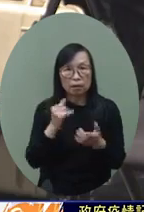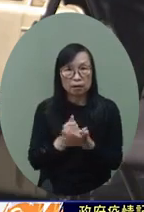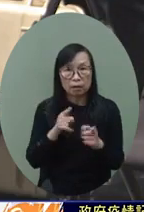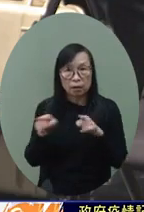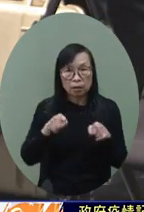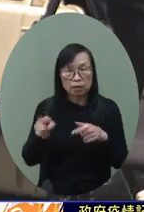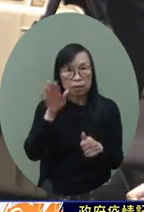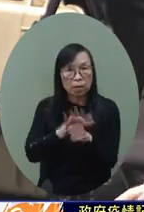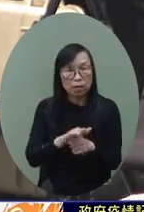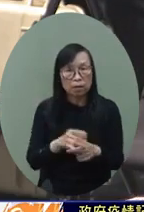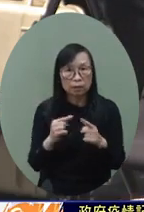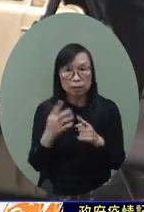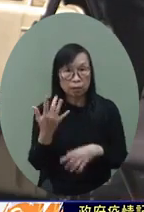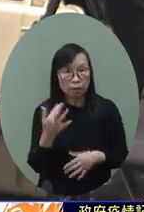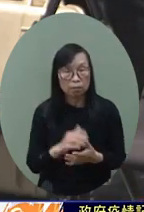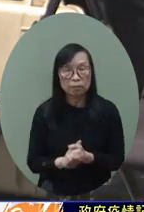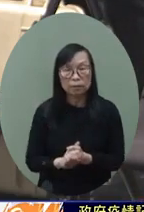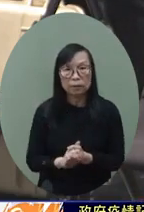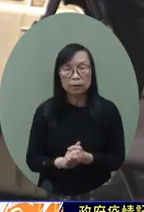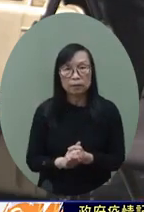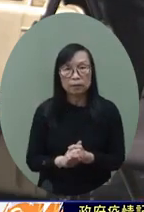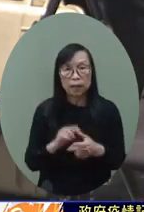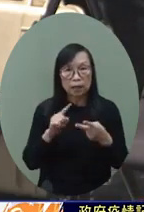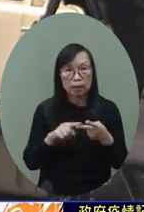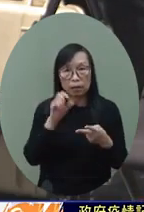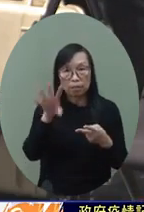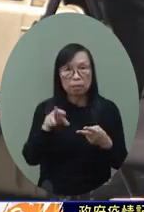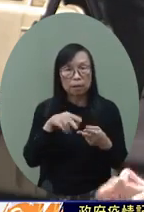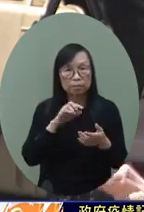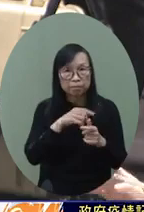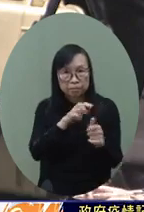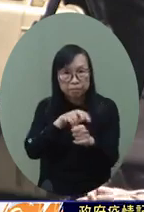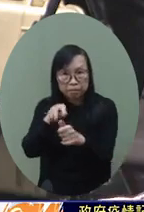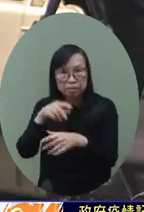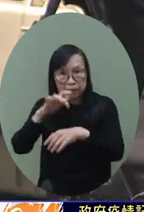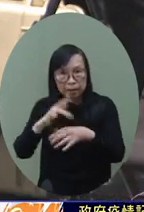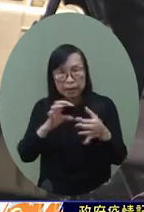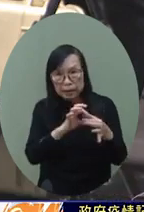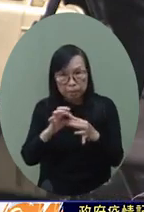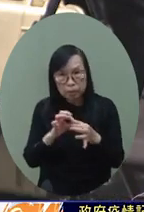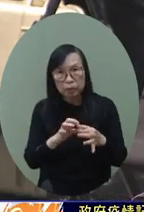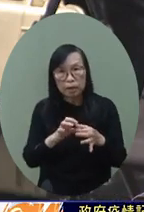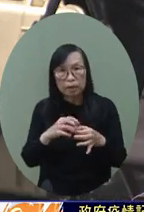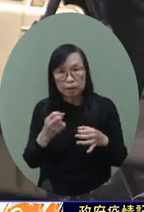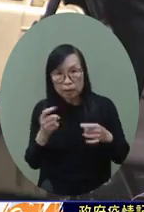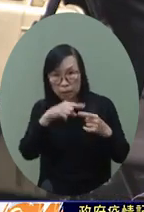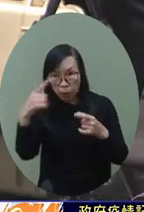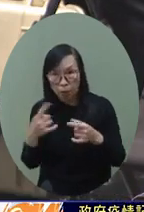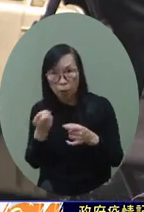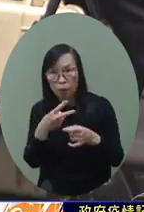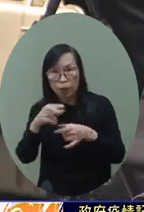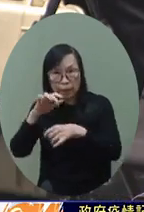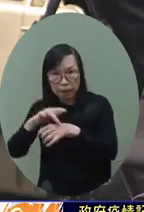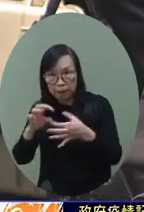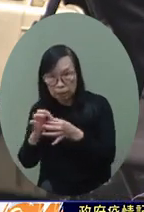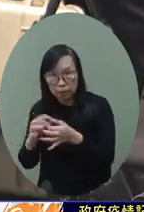度幫手咧？另外就係想問翻嗰個追蹤緊密接觸者嘅緊密接觸者嗰度咧，咁想問下即係其實呢一個